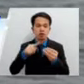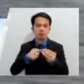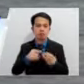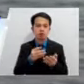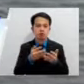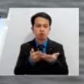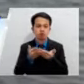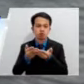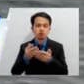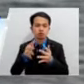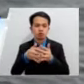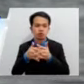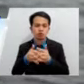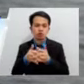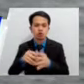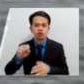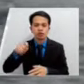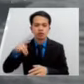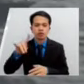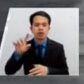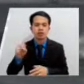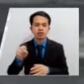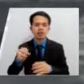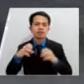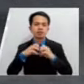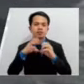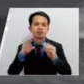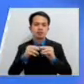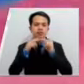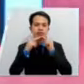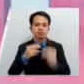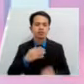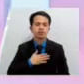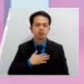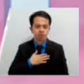May Spratlys. Para sa GMA Integrated News, Rafi Tima ang inyong saksi!